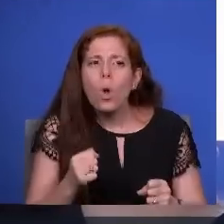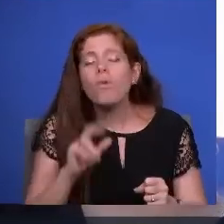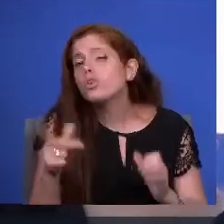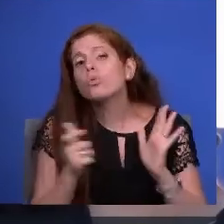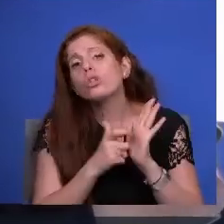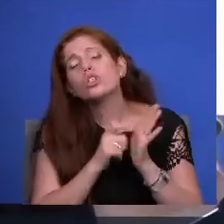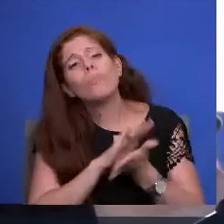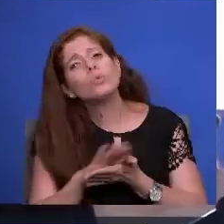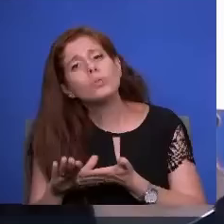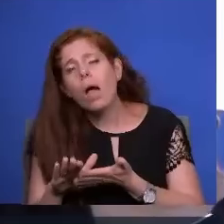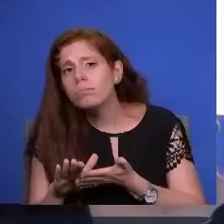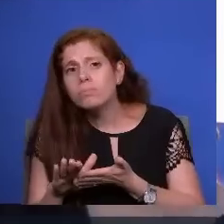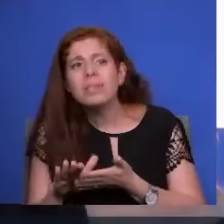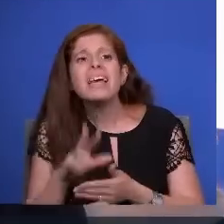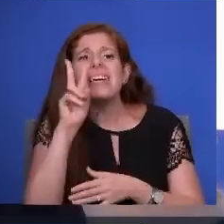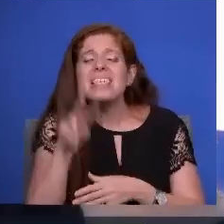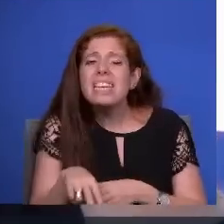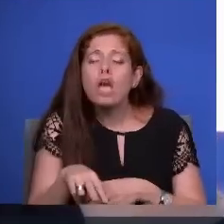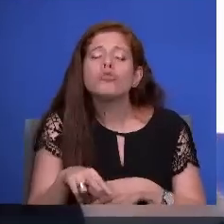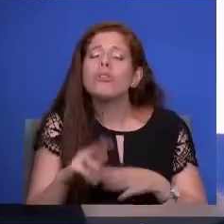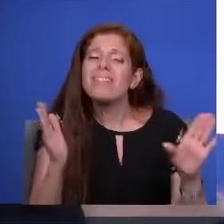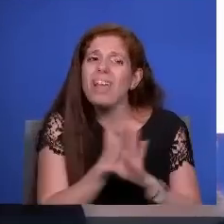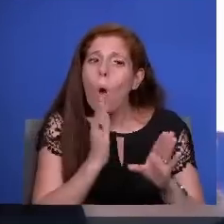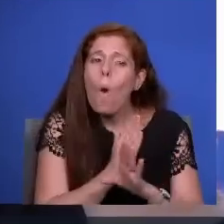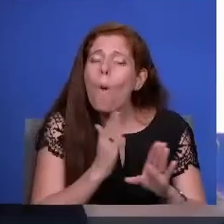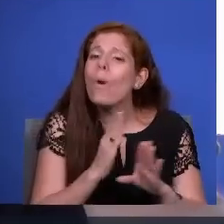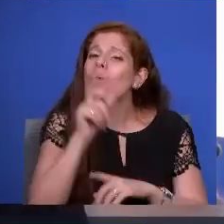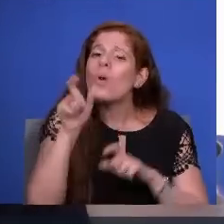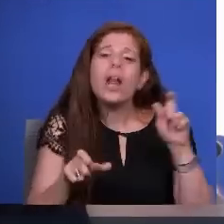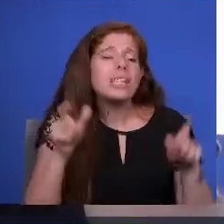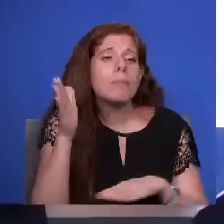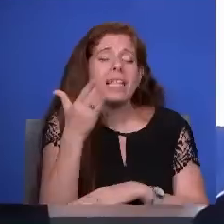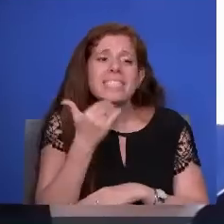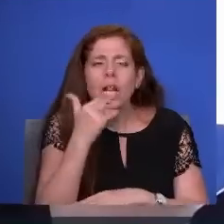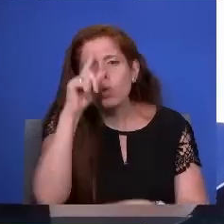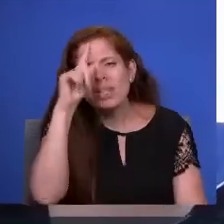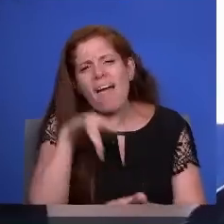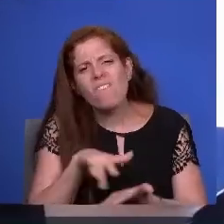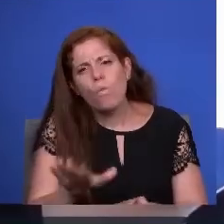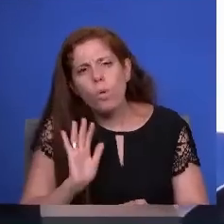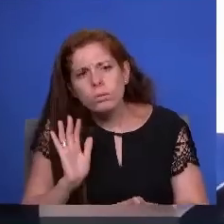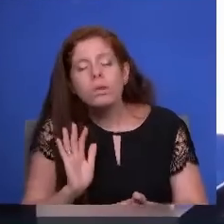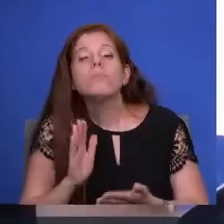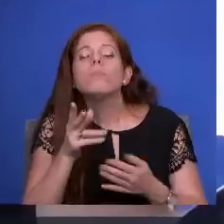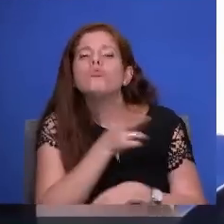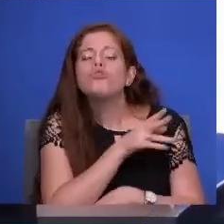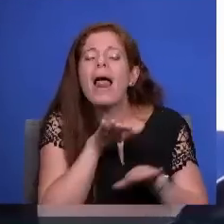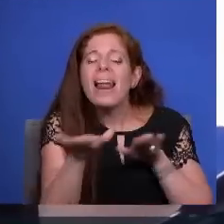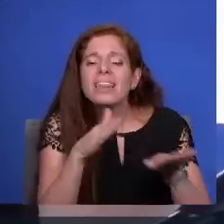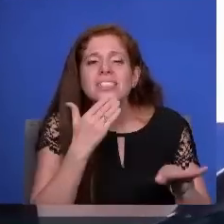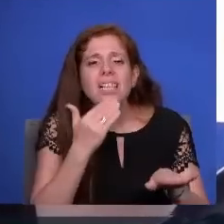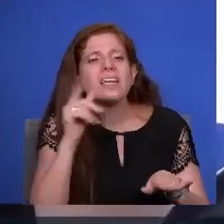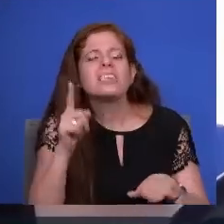דרישה פשוטה. יש קיני טרור, כל אזרח במדינת ישראל יודע איפה הם. ממשלת ישראל צריכה להכריע את